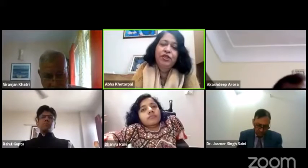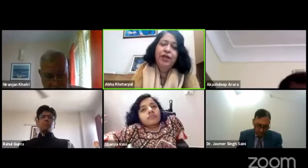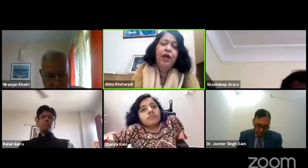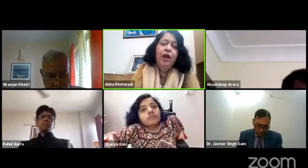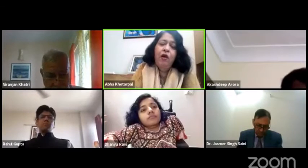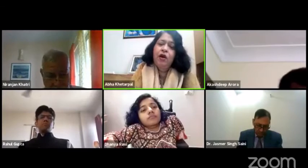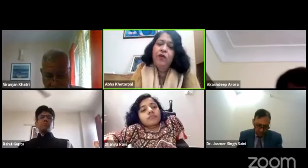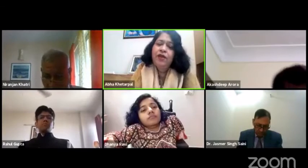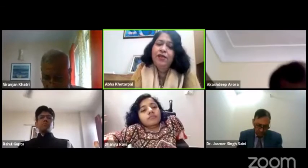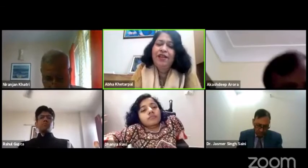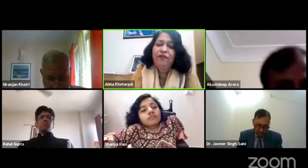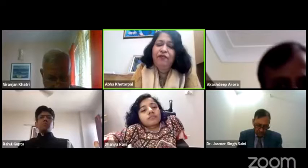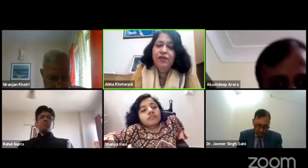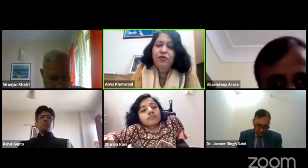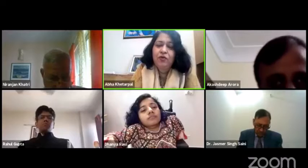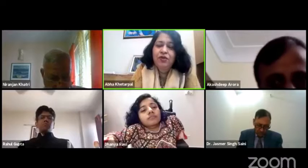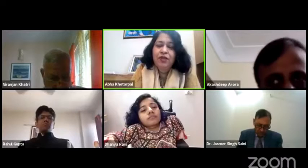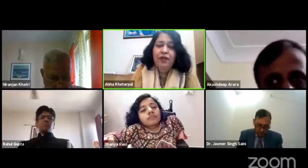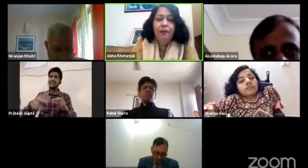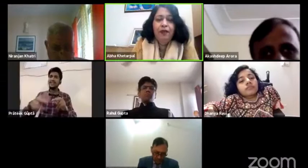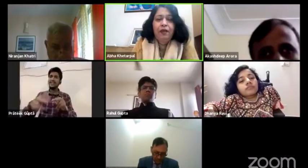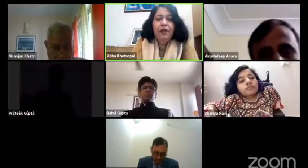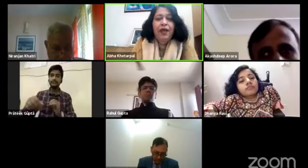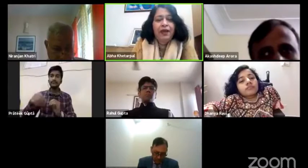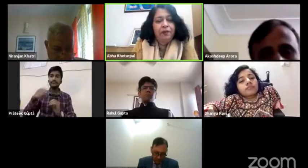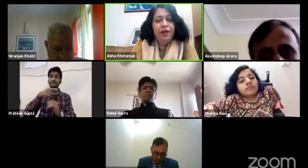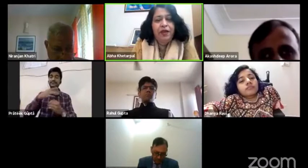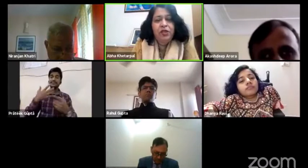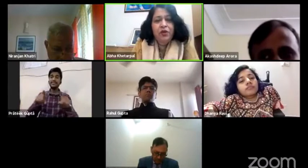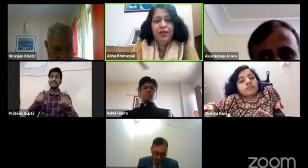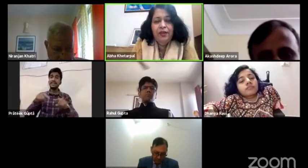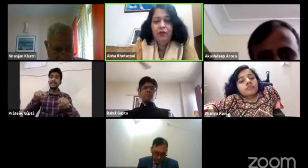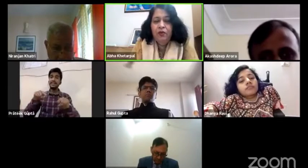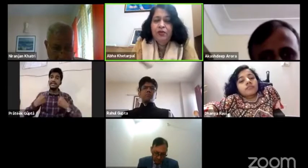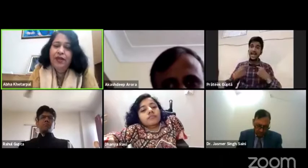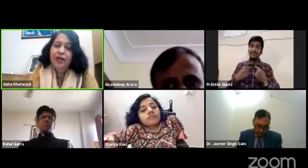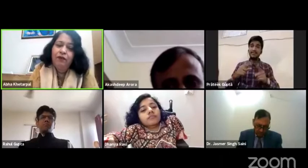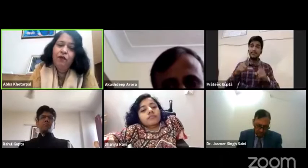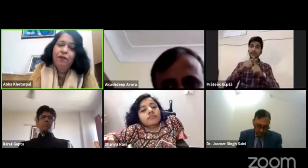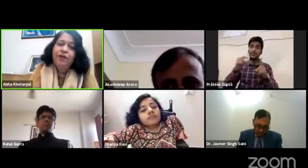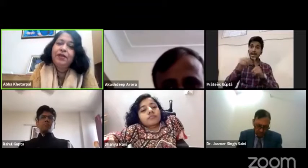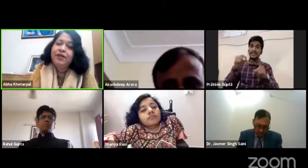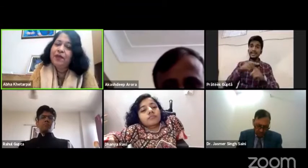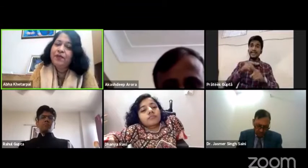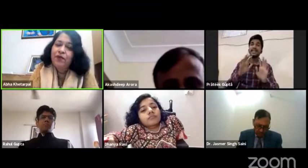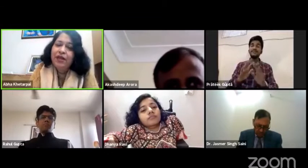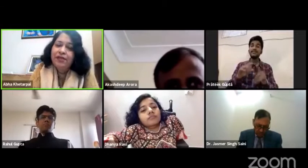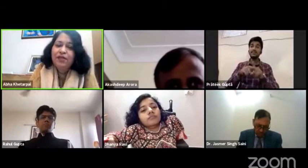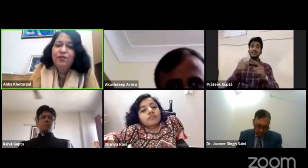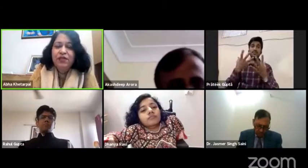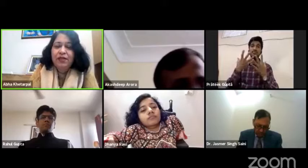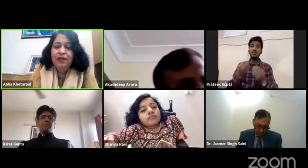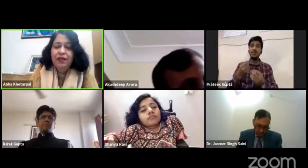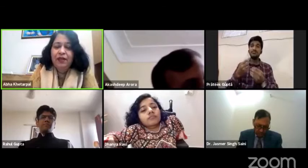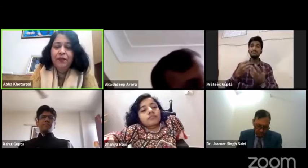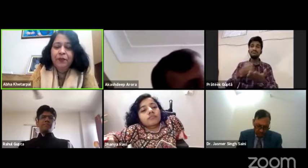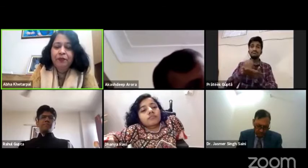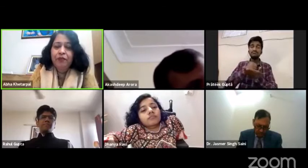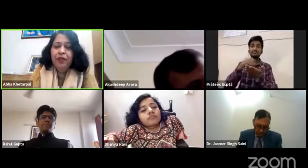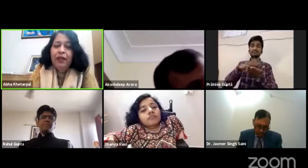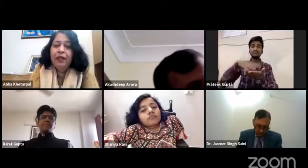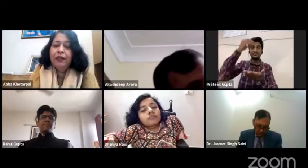रजिस्ट्रेशन चाहिए, और वो एक सेल्फ पेस्ड कोर्स है कि एनीबडी कैन ज्वाइन द कोर्स एंड वो अपने हिसाब से वो लेसन्स पढ़ सकते